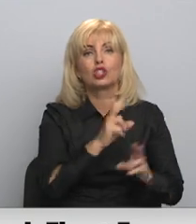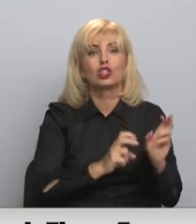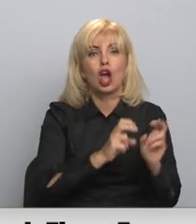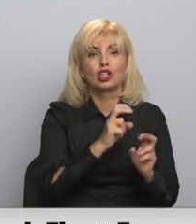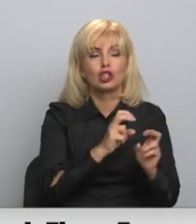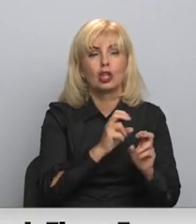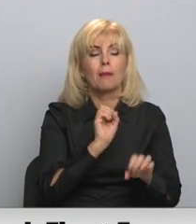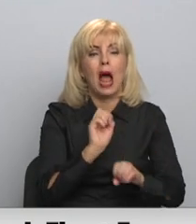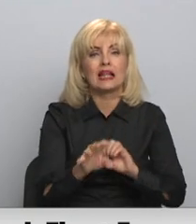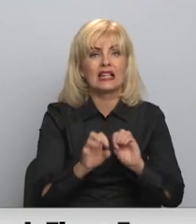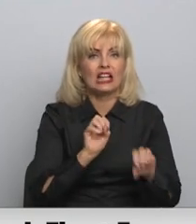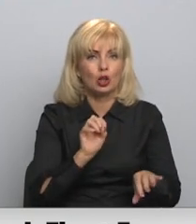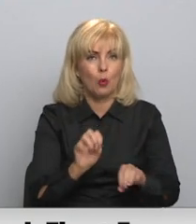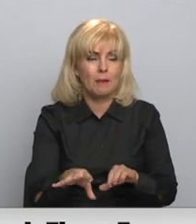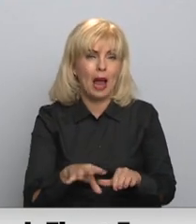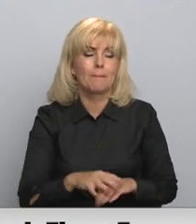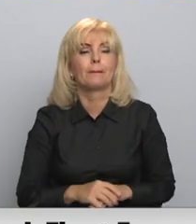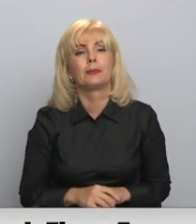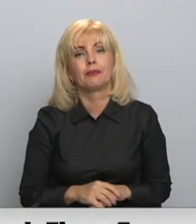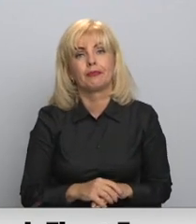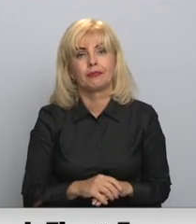no saražotiem atkritumiem. Sandra Leitāne, Andris Pāns, RTV.